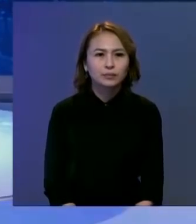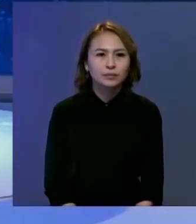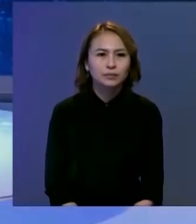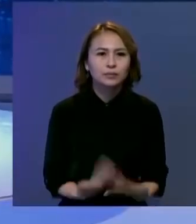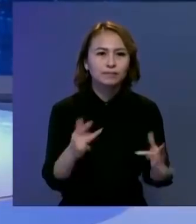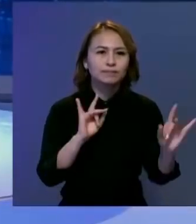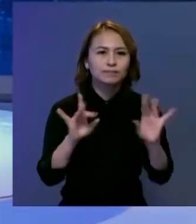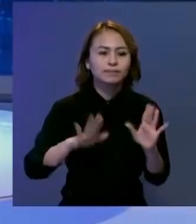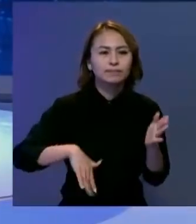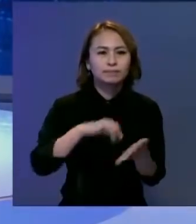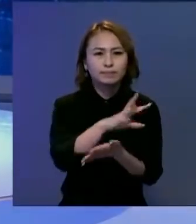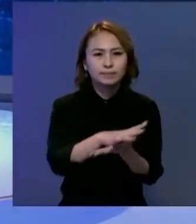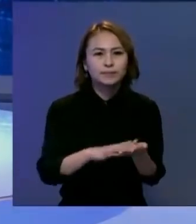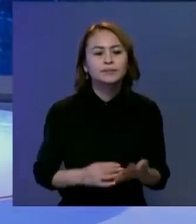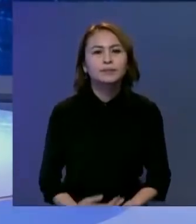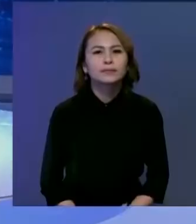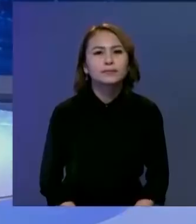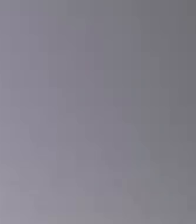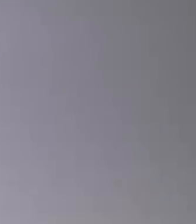Шағын жарнамадан сон жалғастырамыз.